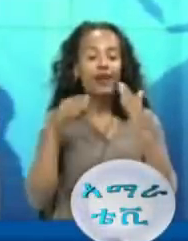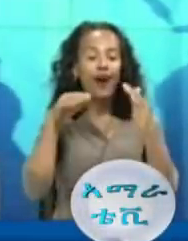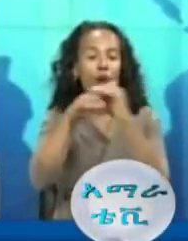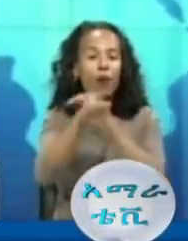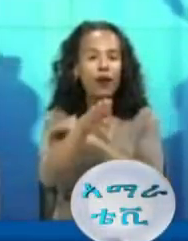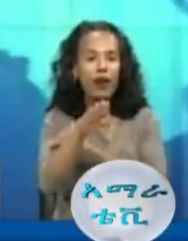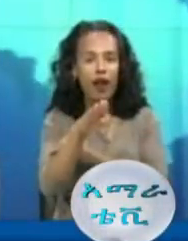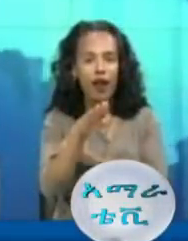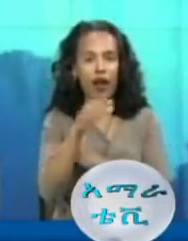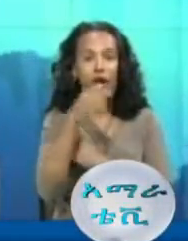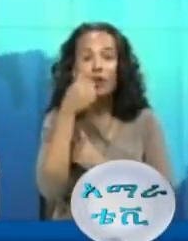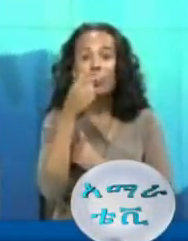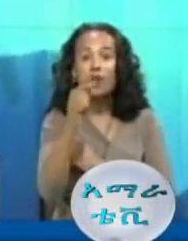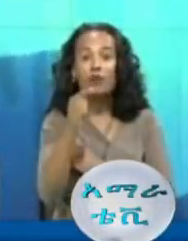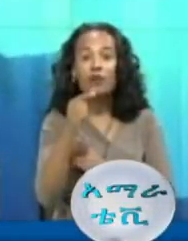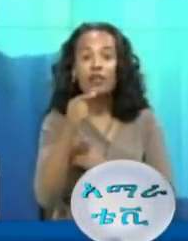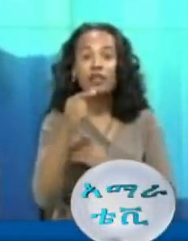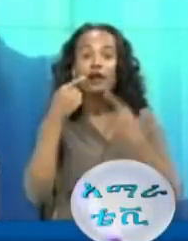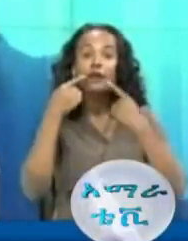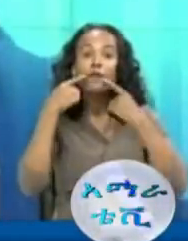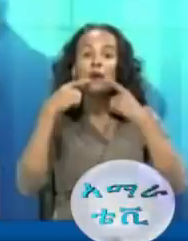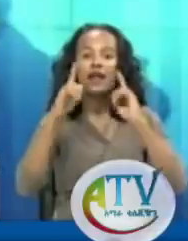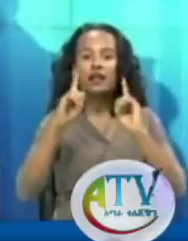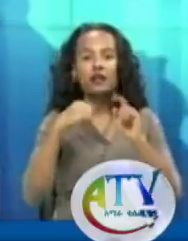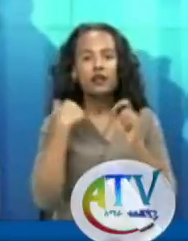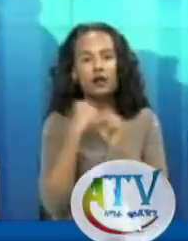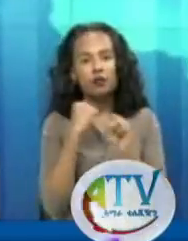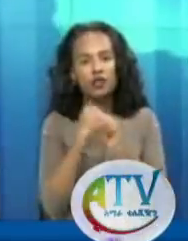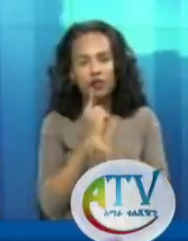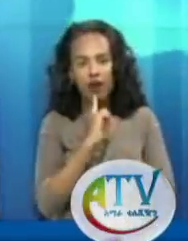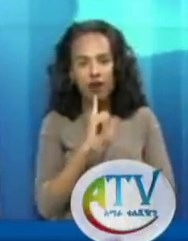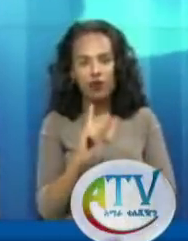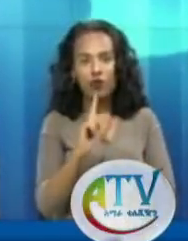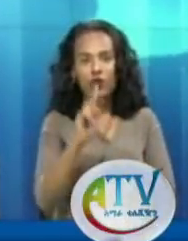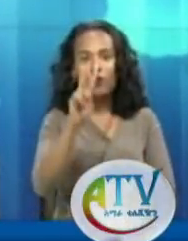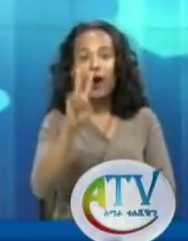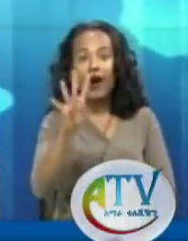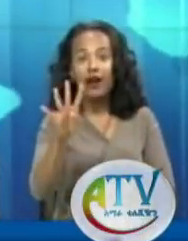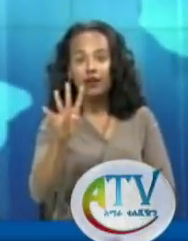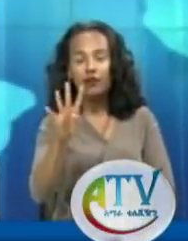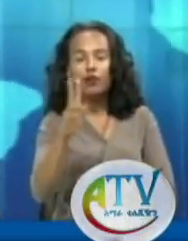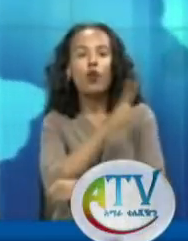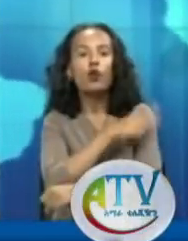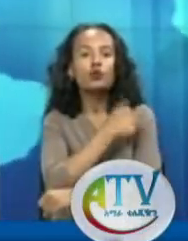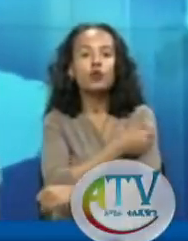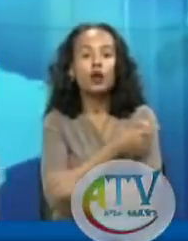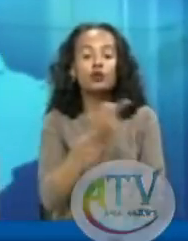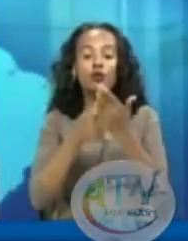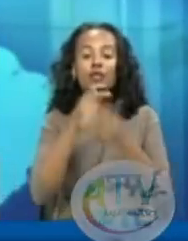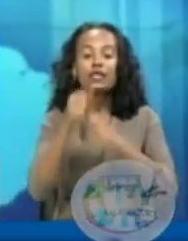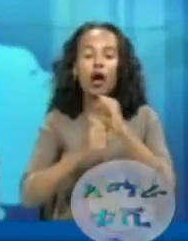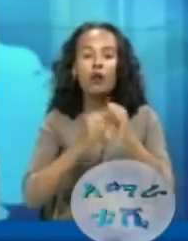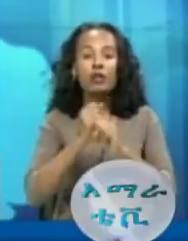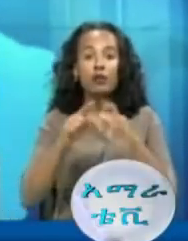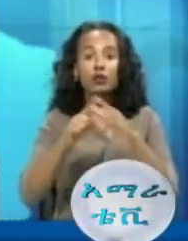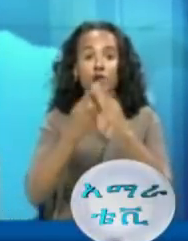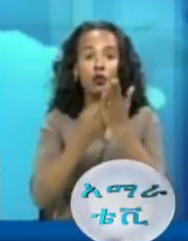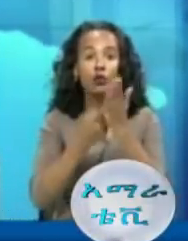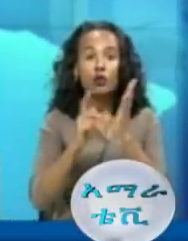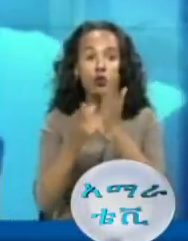ያገባኛል በሚል መርህ የሚከናወን ነው። በ24 ሆስፒታሎች በዚህ ዓመት የሚጀመረው ይህ ፕሮግራም